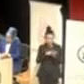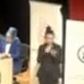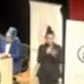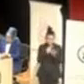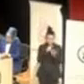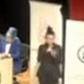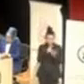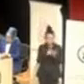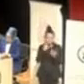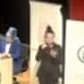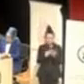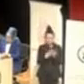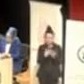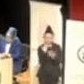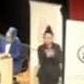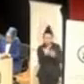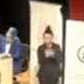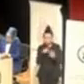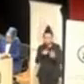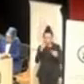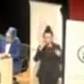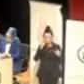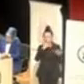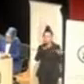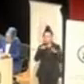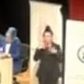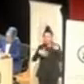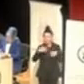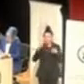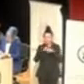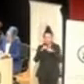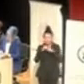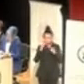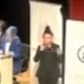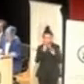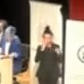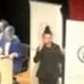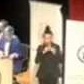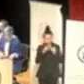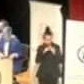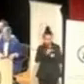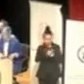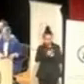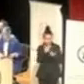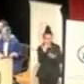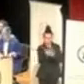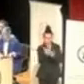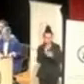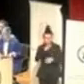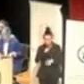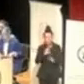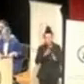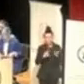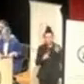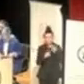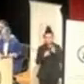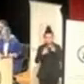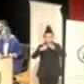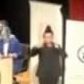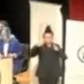kullanılabilecek şekilde tasarlanmıştır. Tabii bunlar teknolojiye ilerledikçe bunlarda da güncellemeler